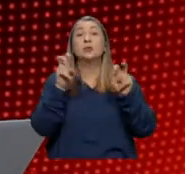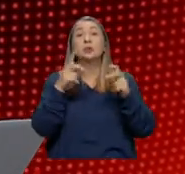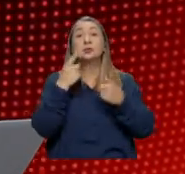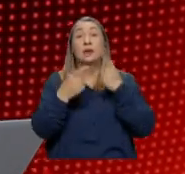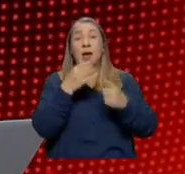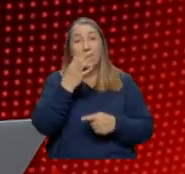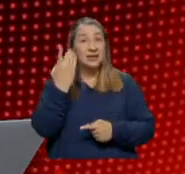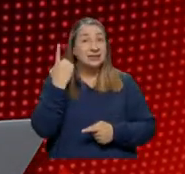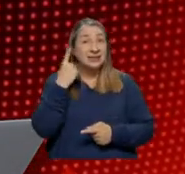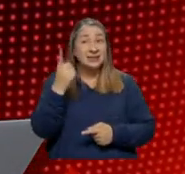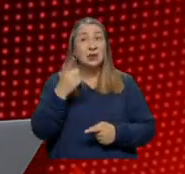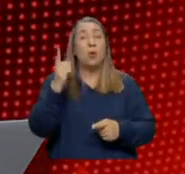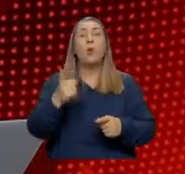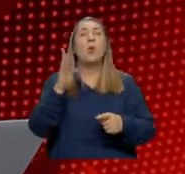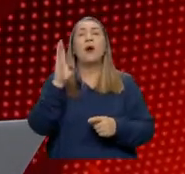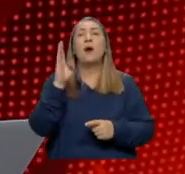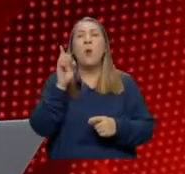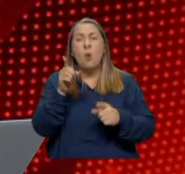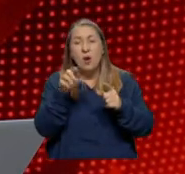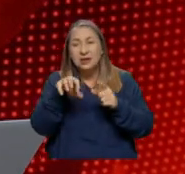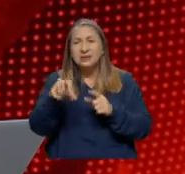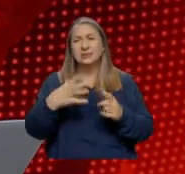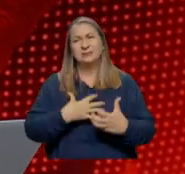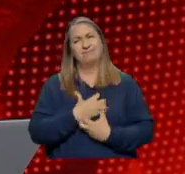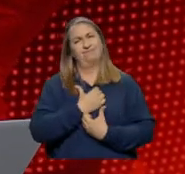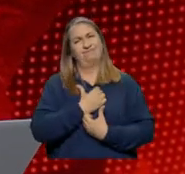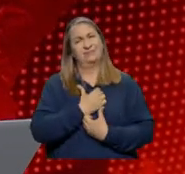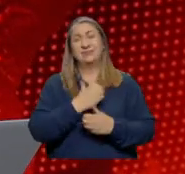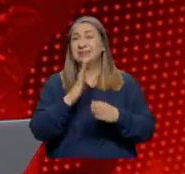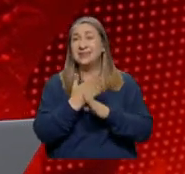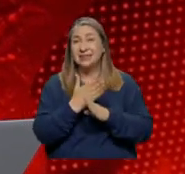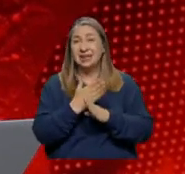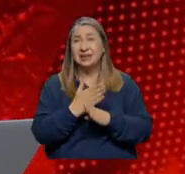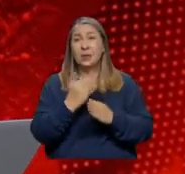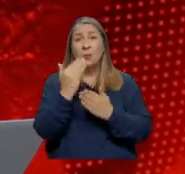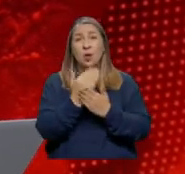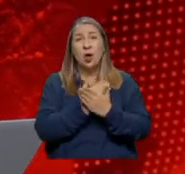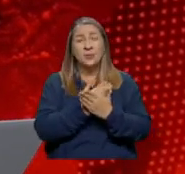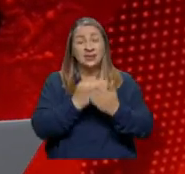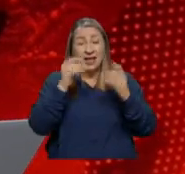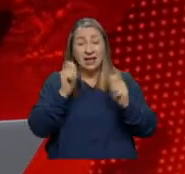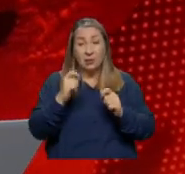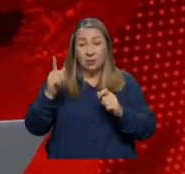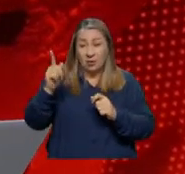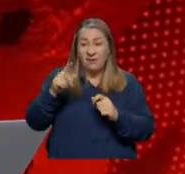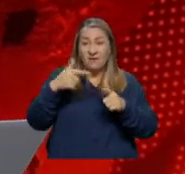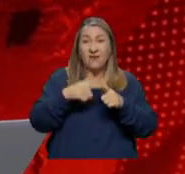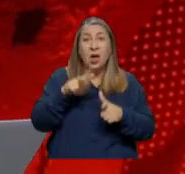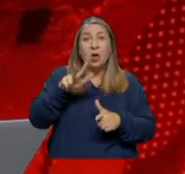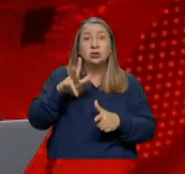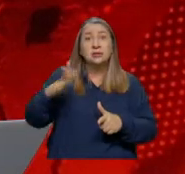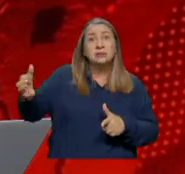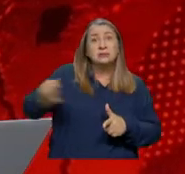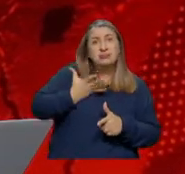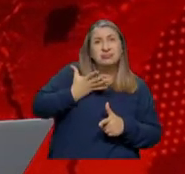bahsetti haberde dinlediniz o Kasım o kısımda içler acısı Çünkü programından atıldığımız f-35'lerin